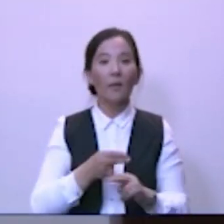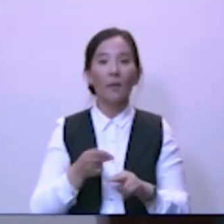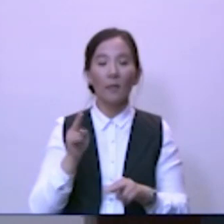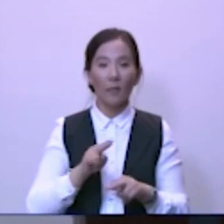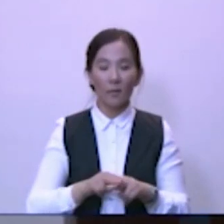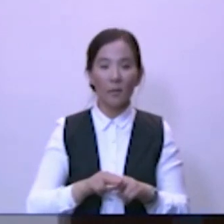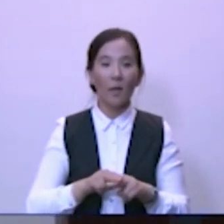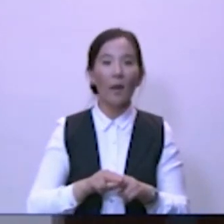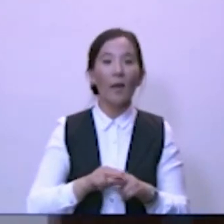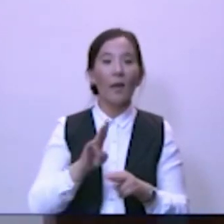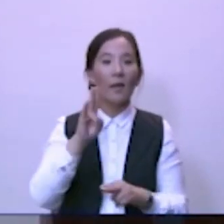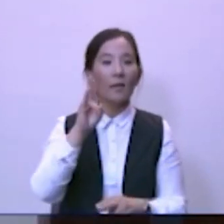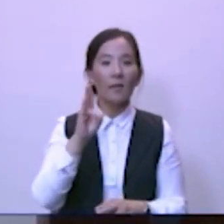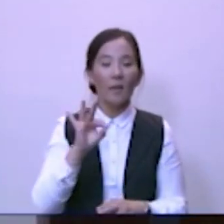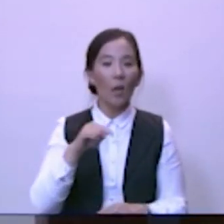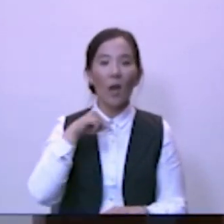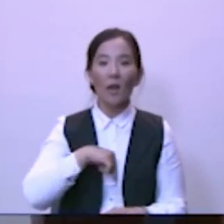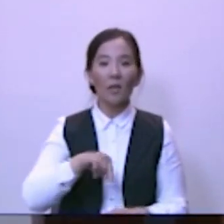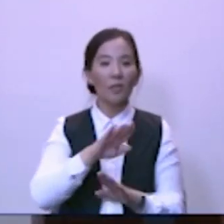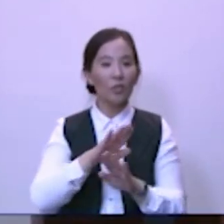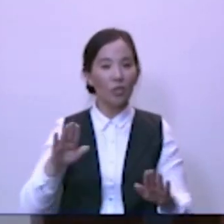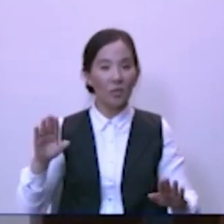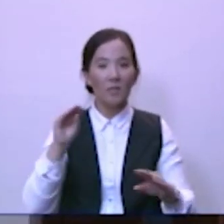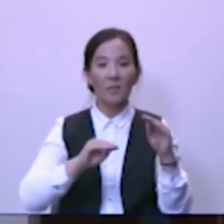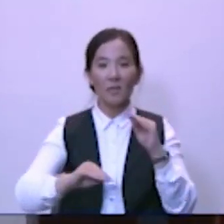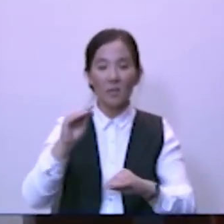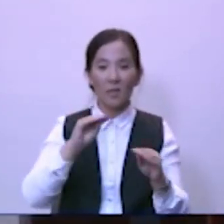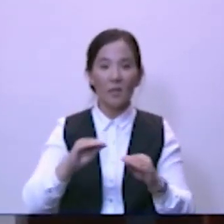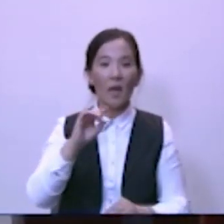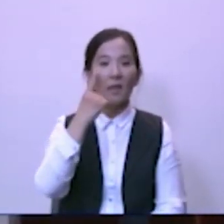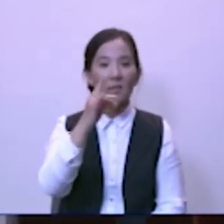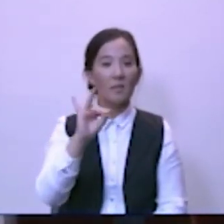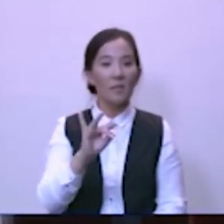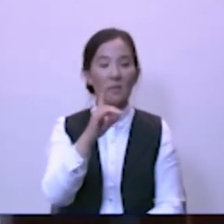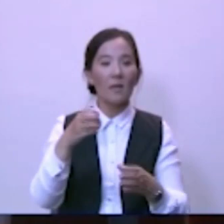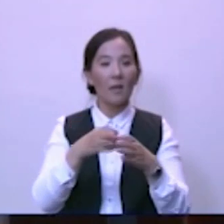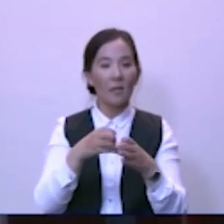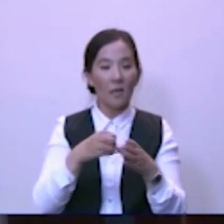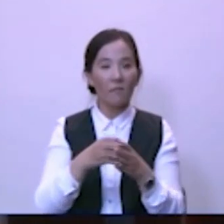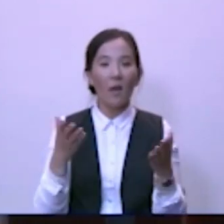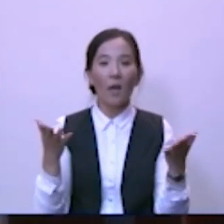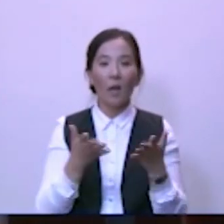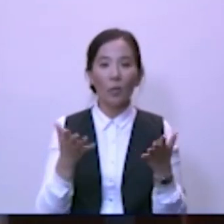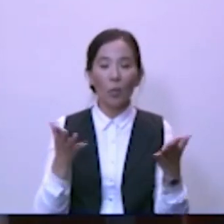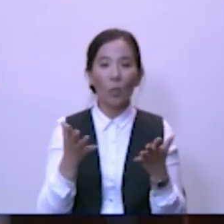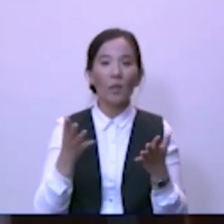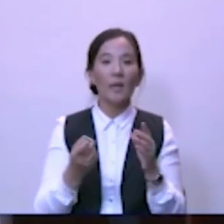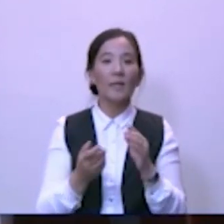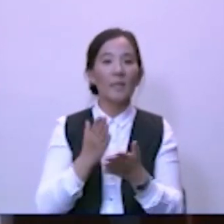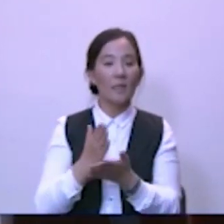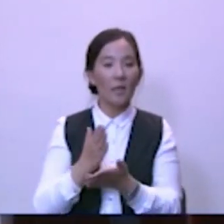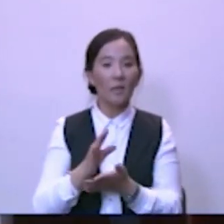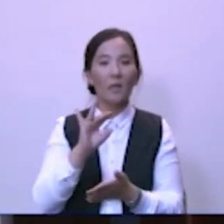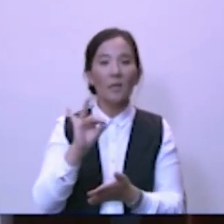это неорганические соединения один из классов неорганических соединений которые состоят из атома